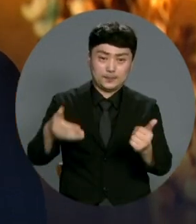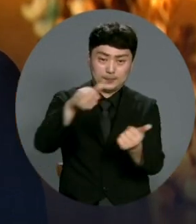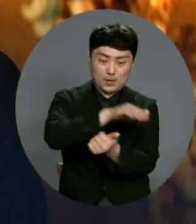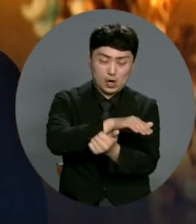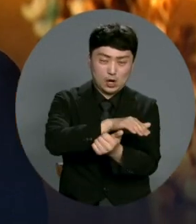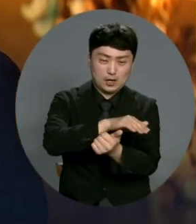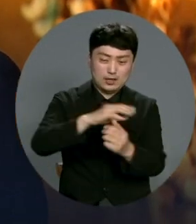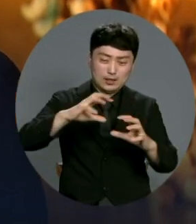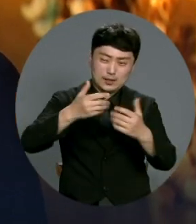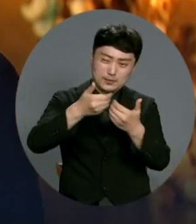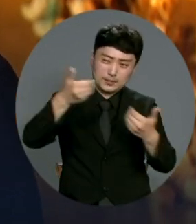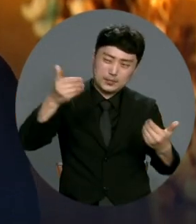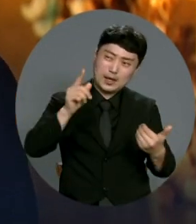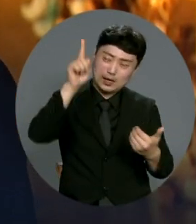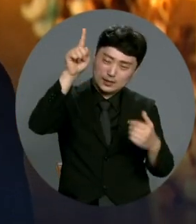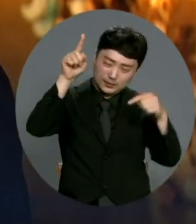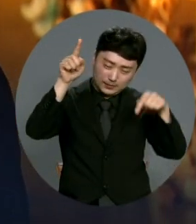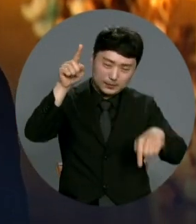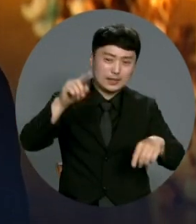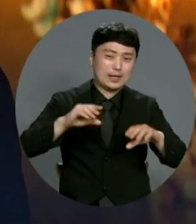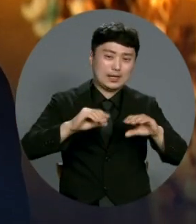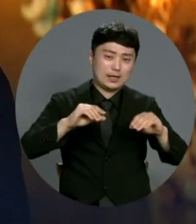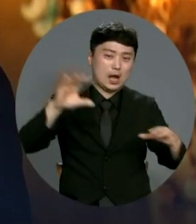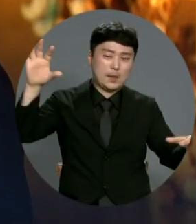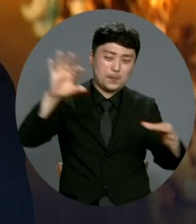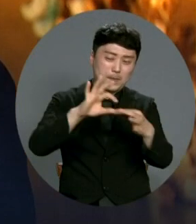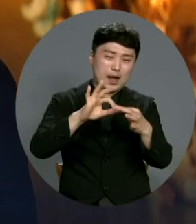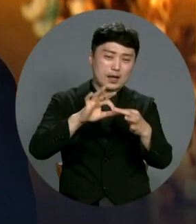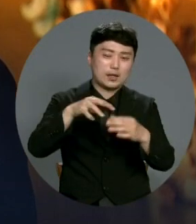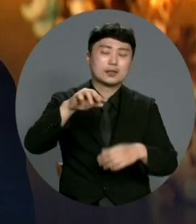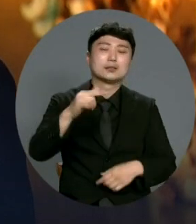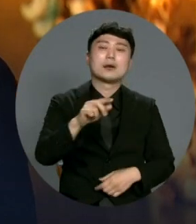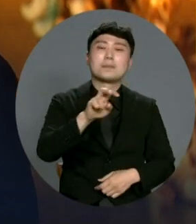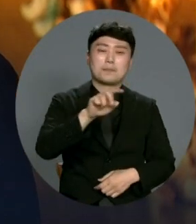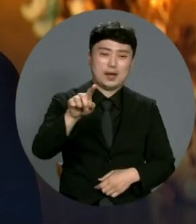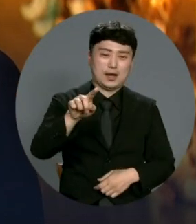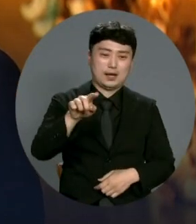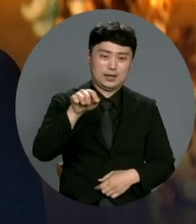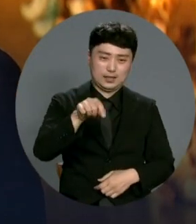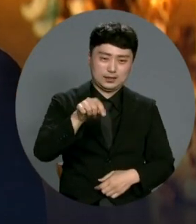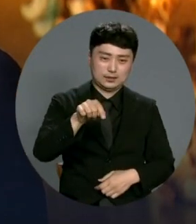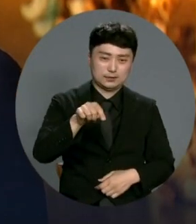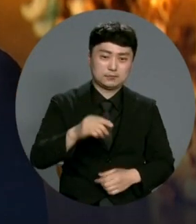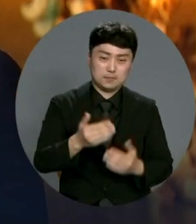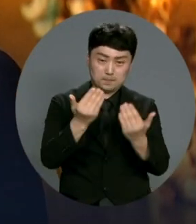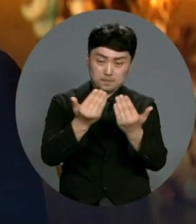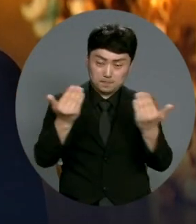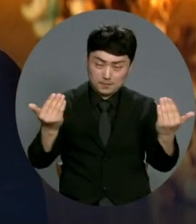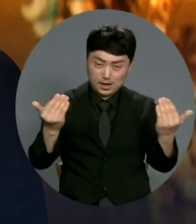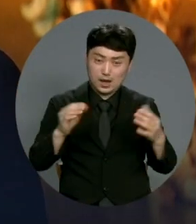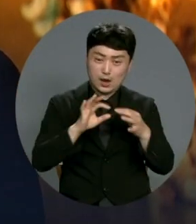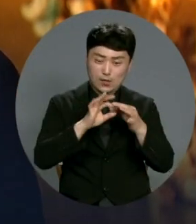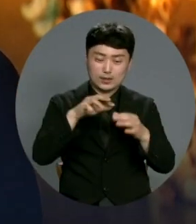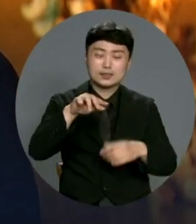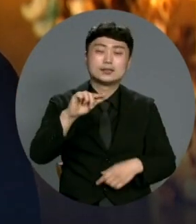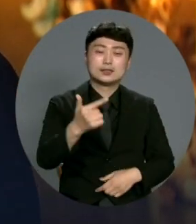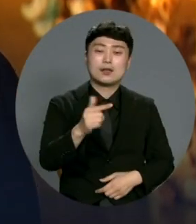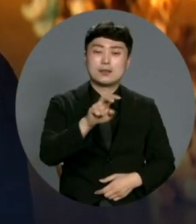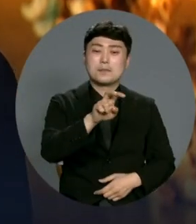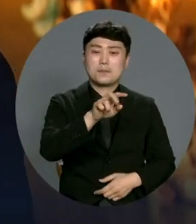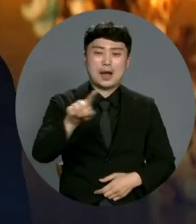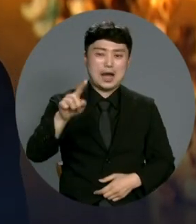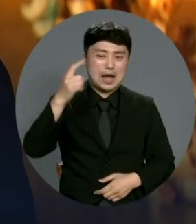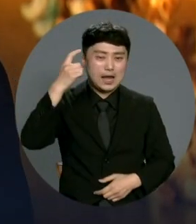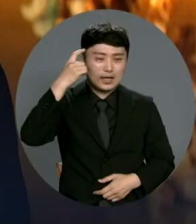이승과 저승을 잇는 매개자로서 천마가 활용됐다는 걸 알게 된 거죠. 그래서 이번 전시를 통해서 천마라고 하는